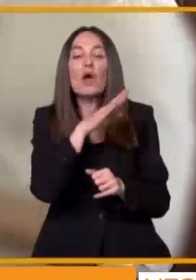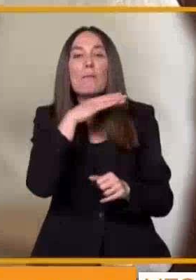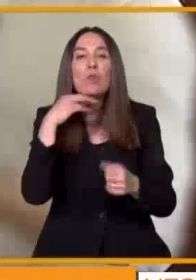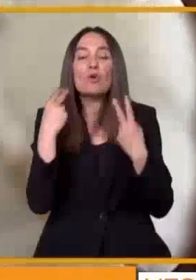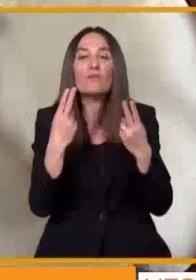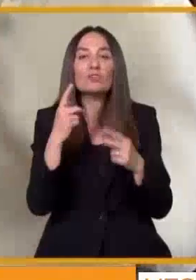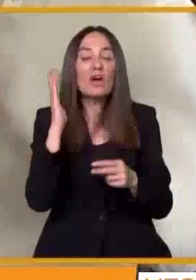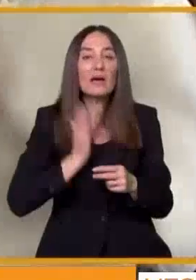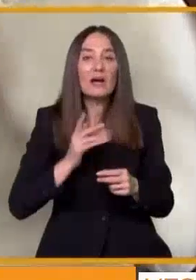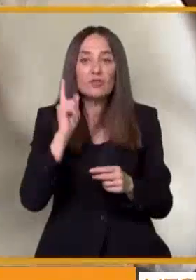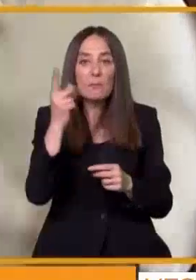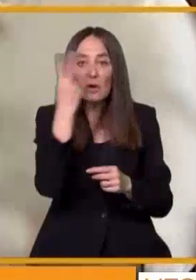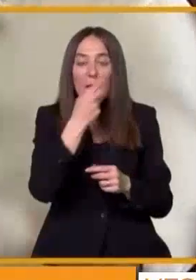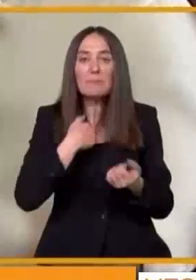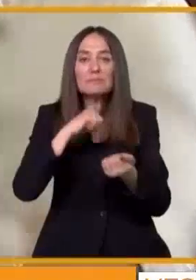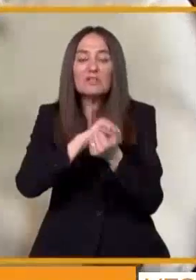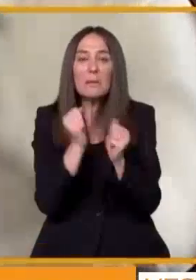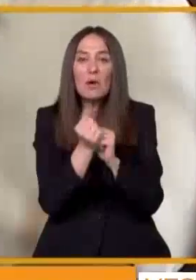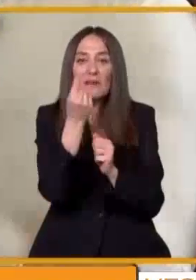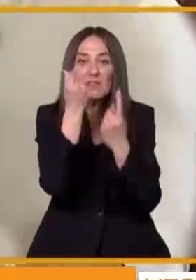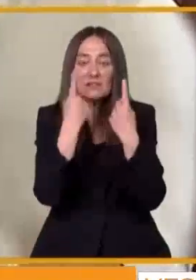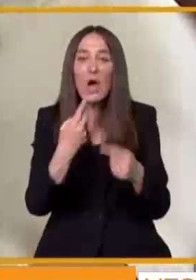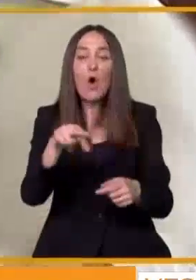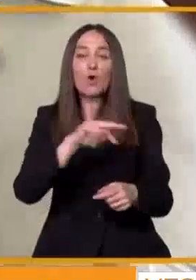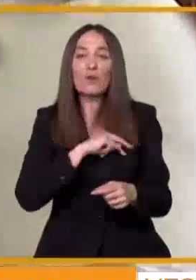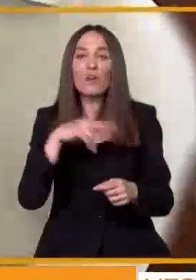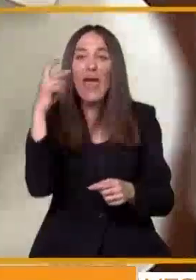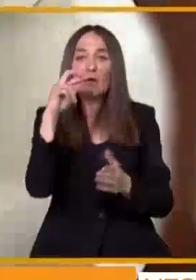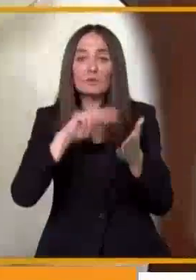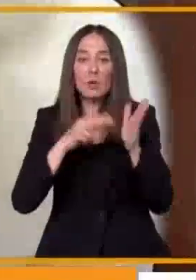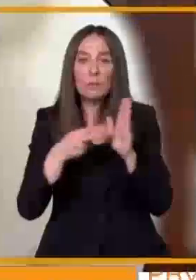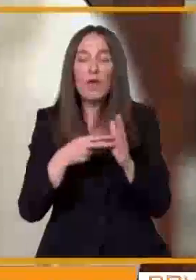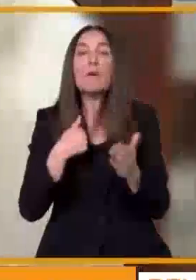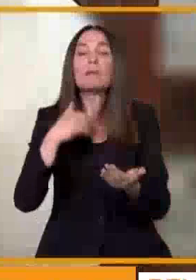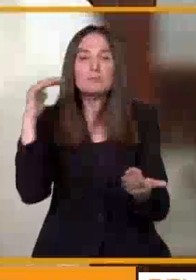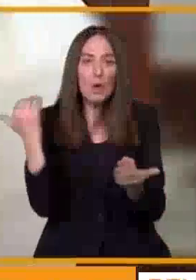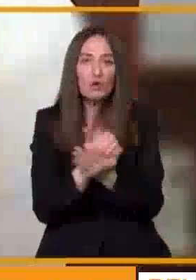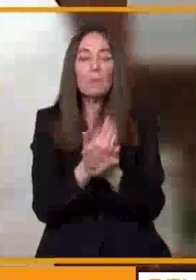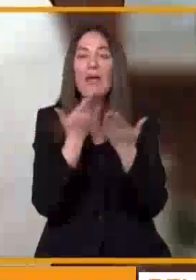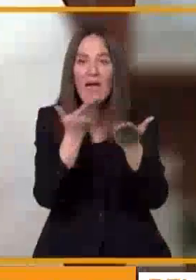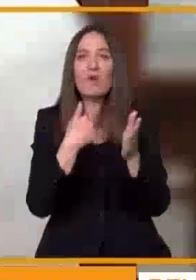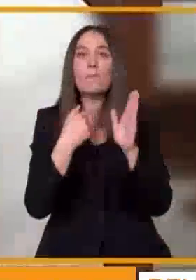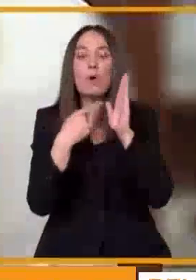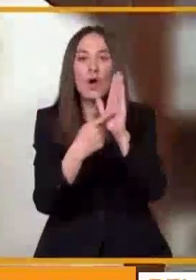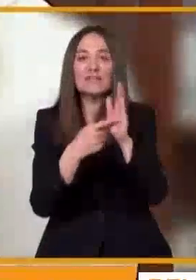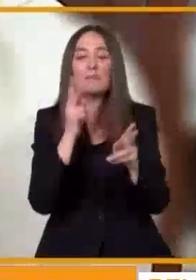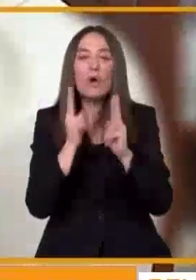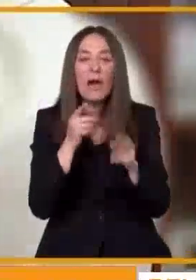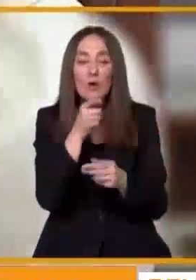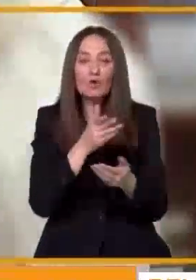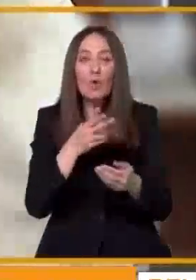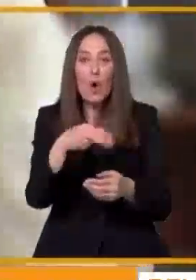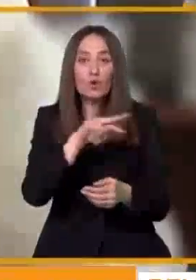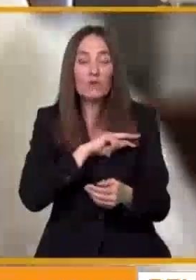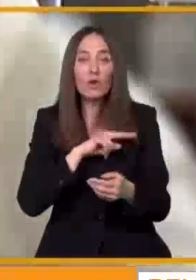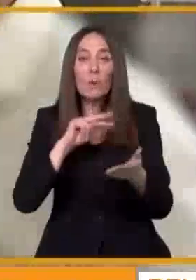mora da razumaju. Borili smo se za finansijsku stabilnost odgovornom ekonomskom politikom, dobili smo je, evo pokazujemo kako kroz tu odgovornu